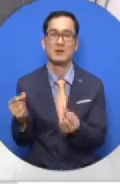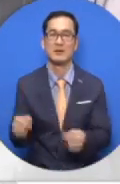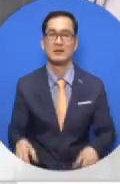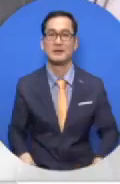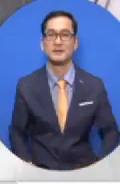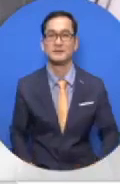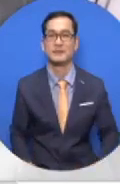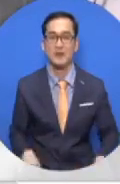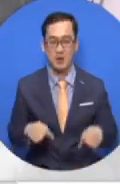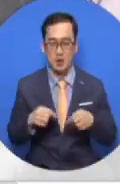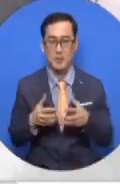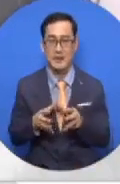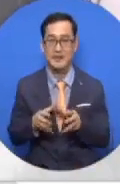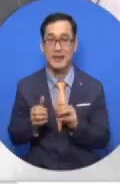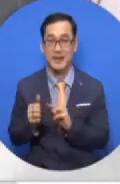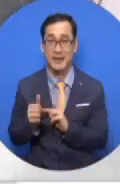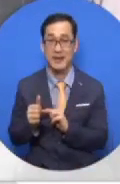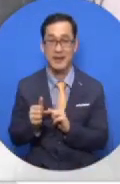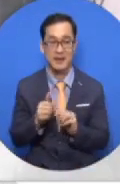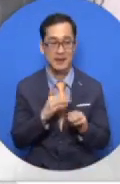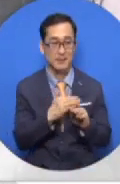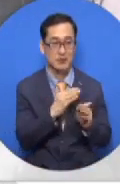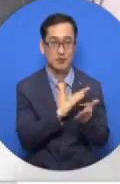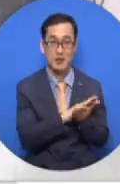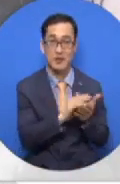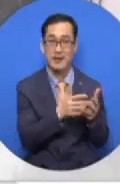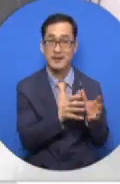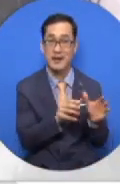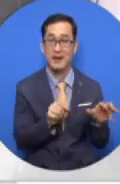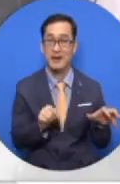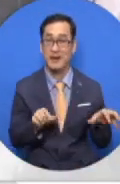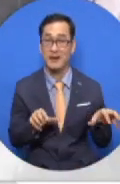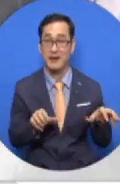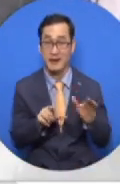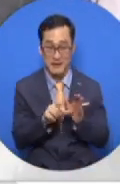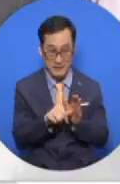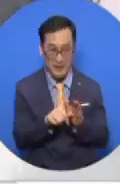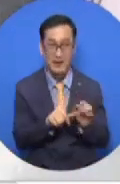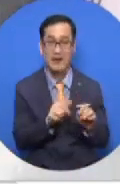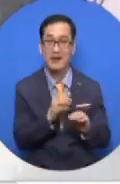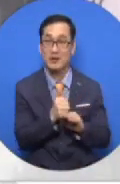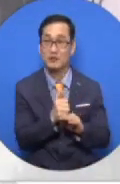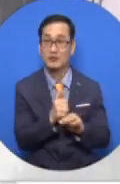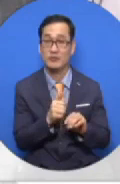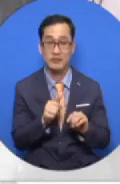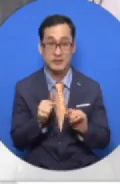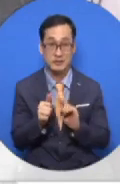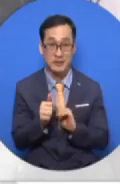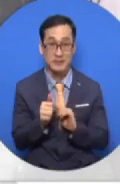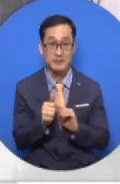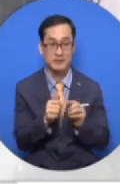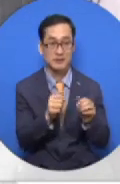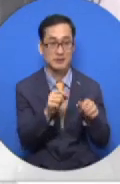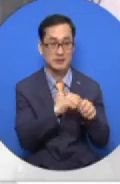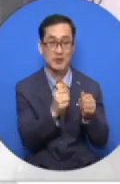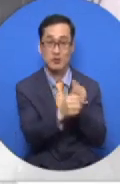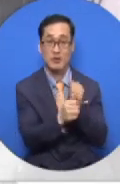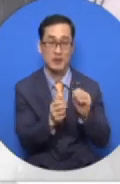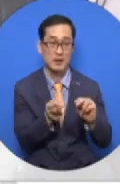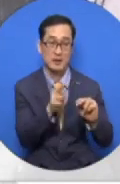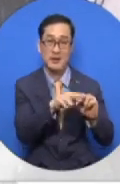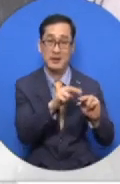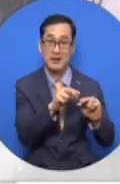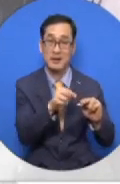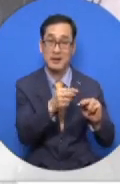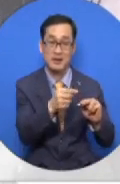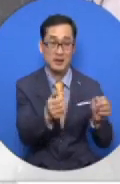민주평화당과 함께 교섭단체를 꾸리고 있었기 때문에 한 자리의 몫을 가져갔던 건데 6월 말로 임기가 종료가 됩니다. 예. 그리고 나면 정개특위, 사개특위에 대한